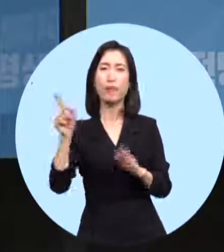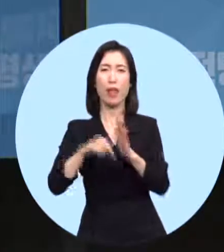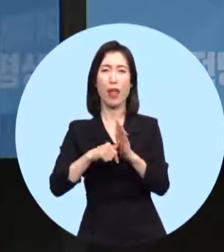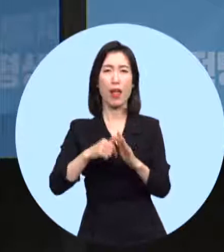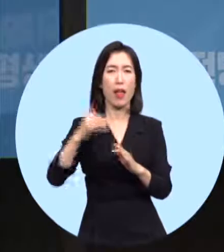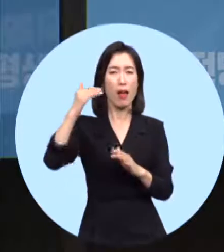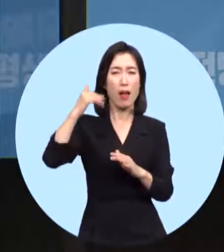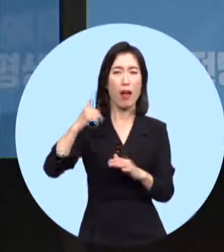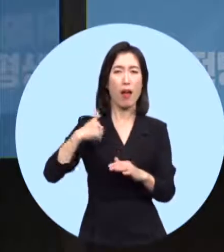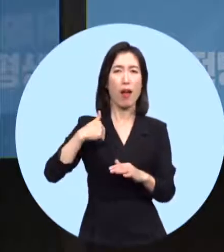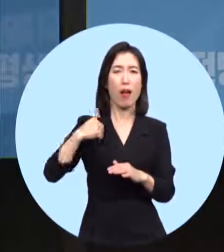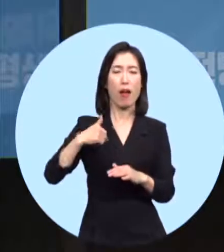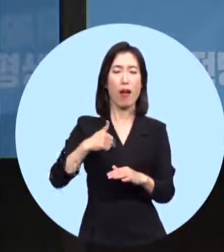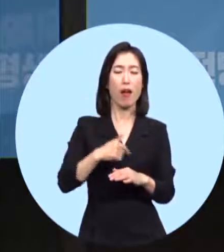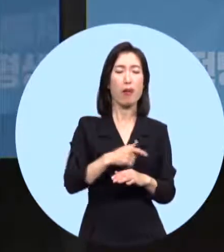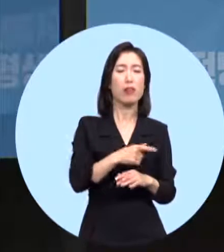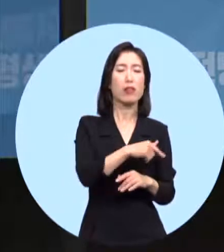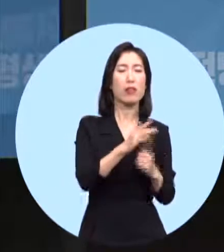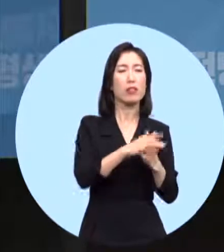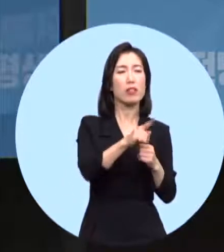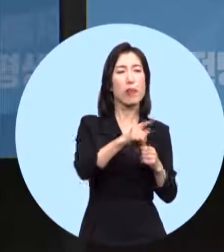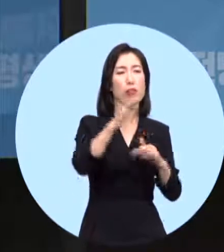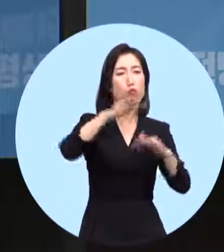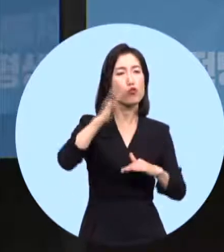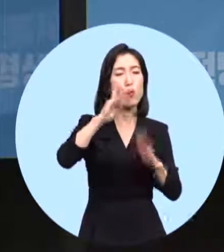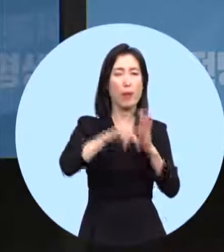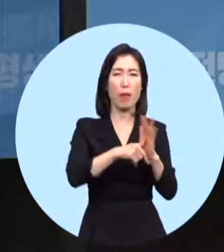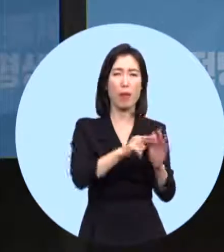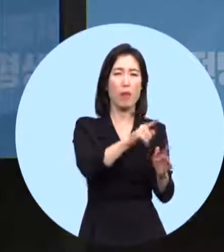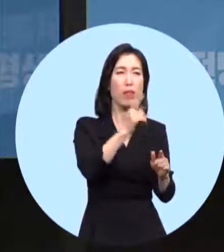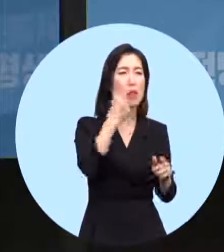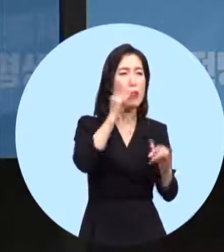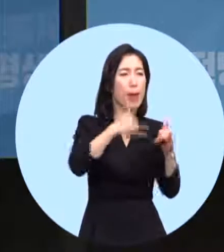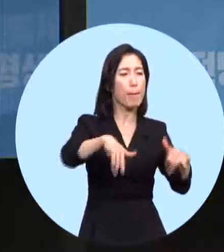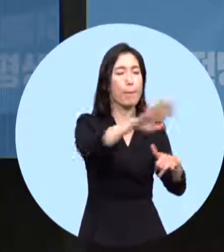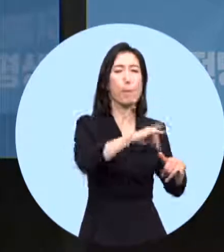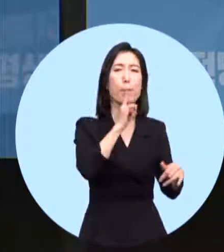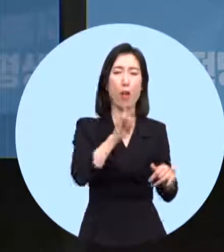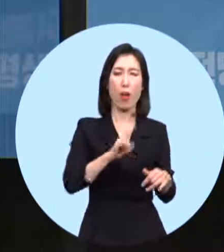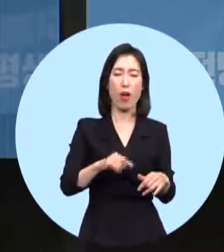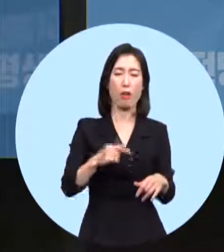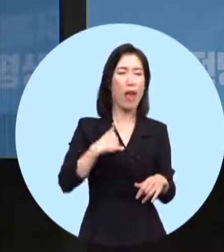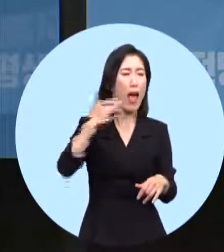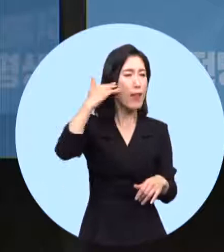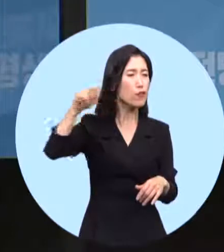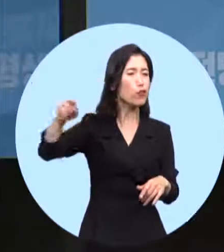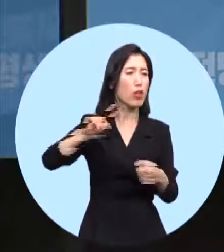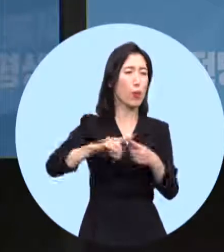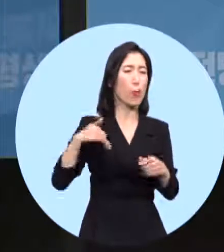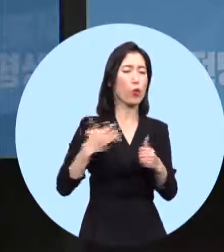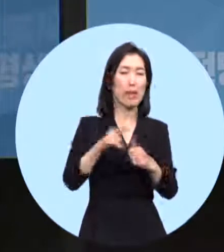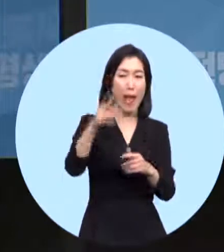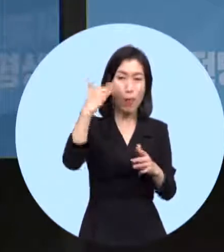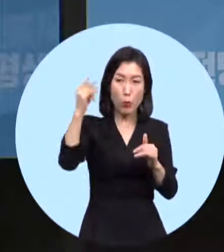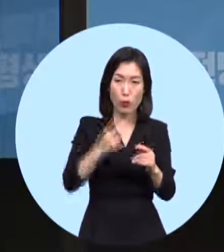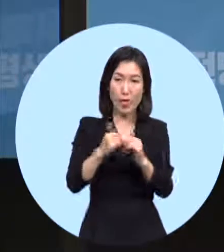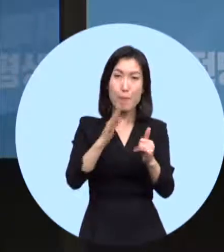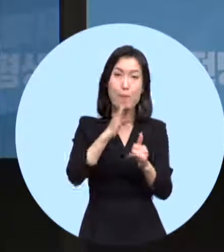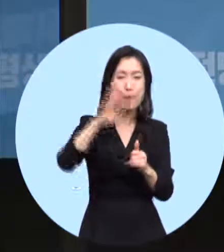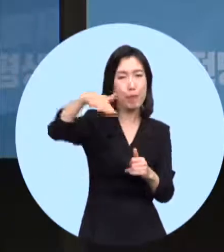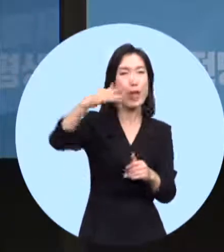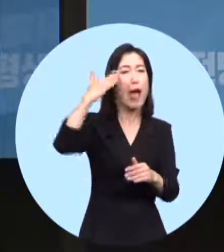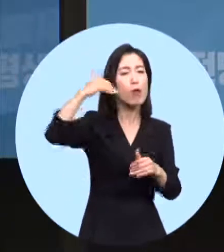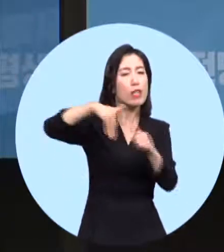90년대 때인데 한국에 대해서 몰라갖고 유학생인 네가 한국에 대해서 알려줘. 그래서 2-3명만 모이면 가서 제가 강의를 하거나